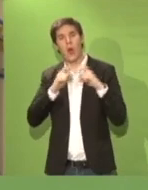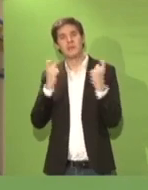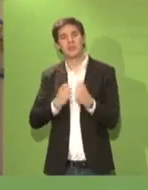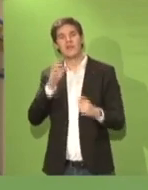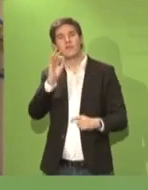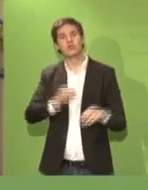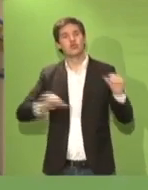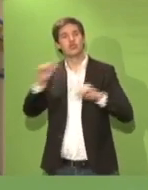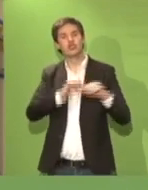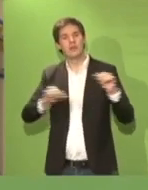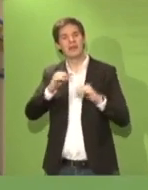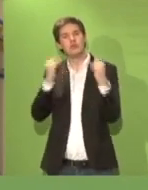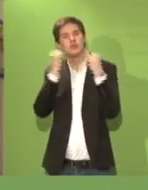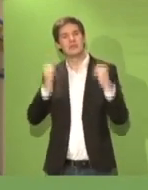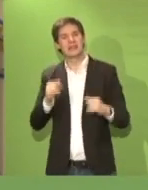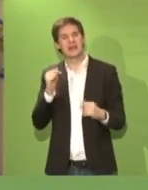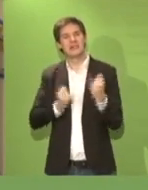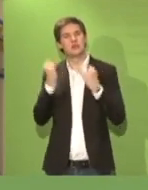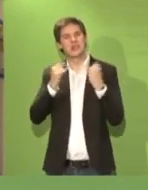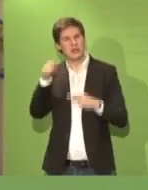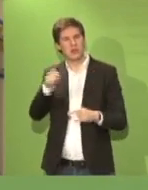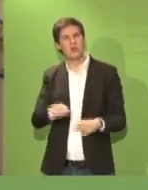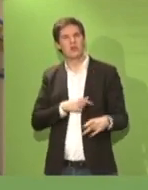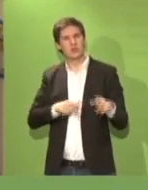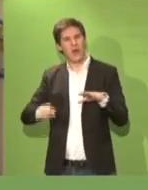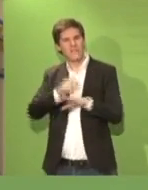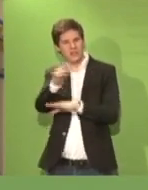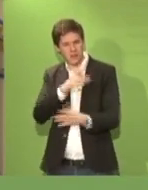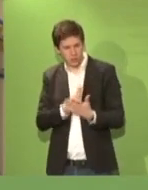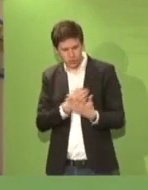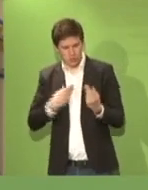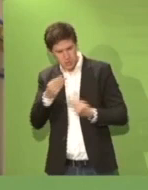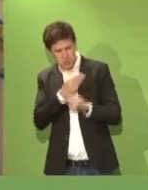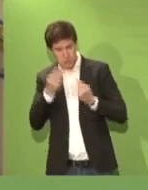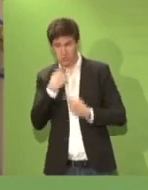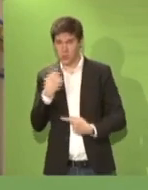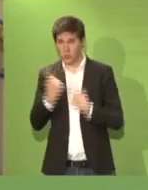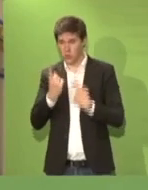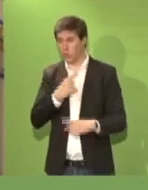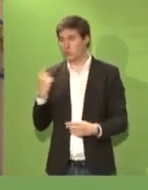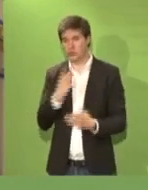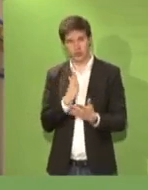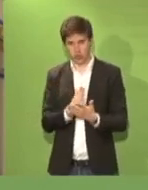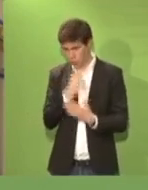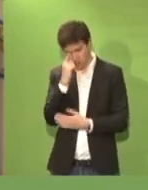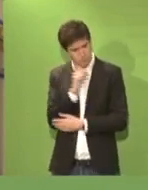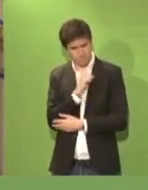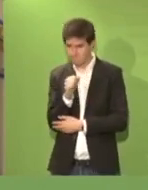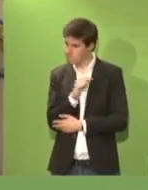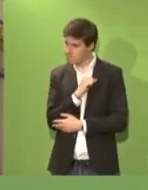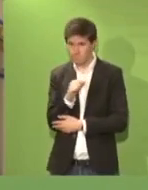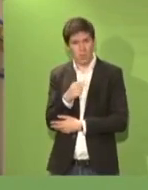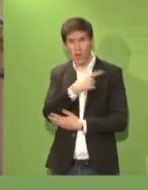Chemieindustrie in Nordrhein-Westfalen eingebracht haben, da haben wir Grüne im Landtag Kopfschütteln und Unverständnis